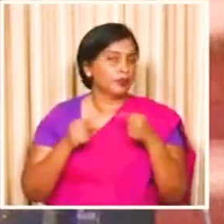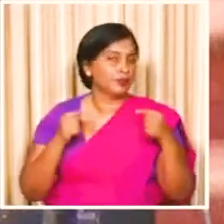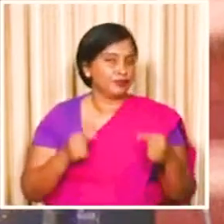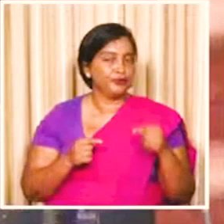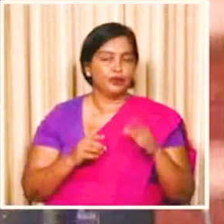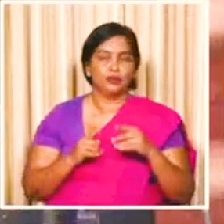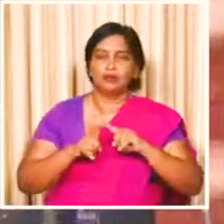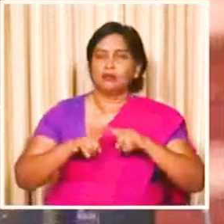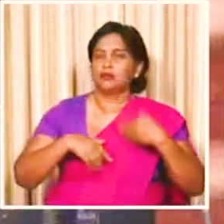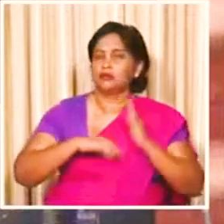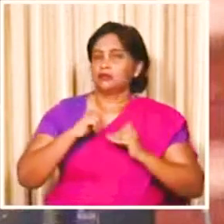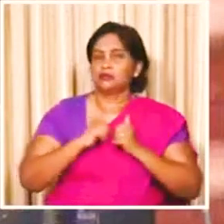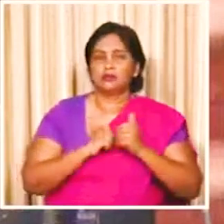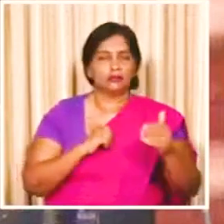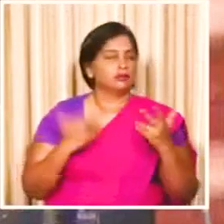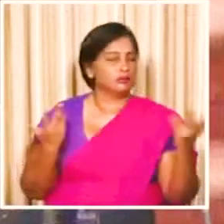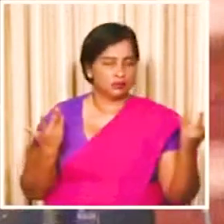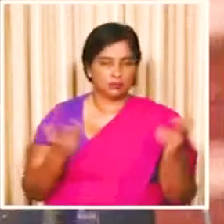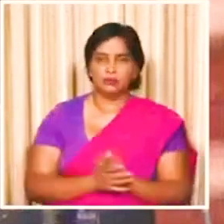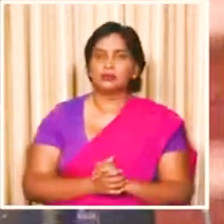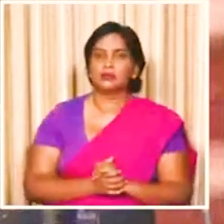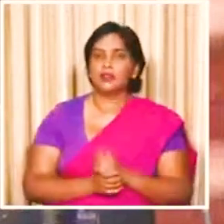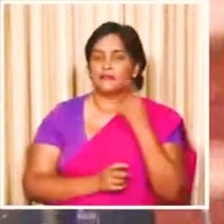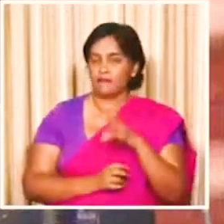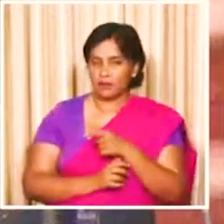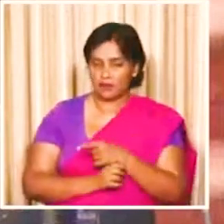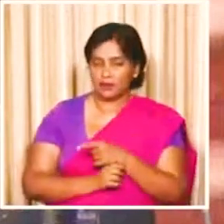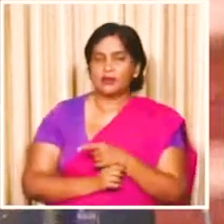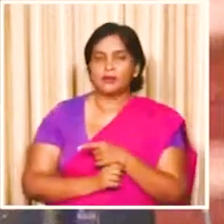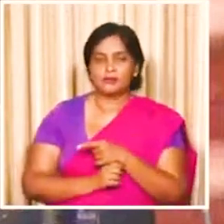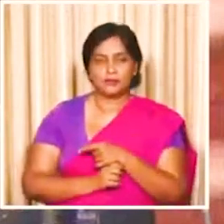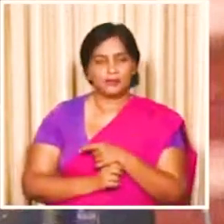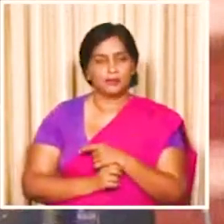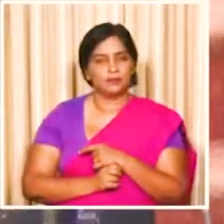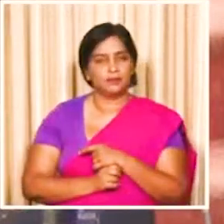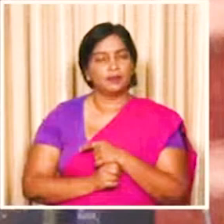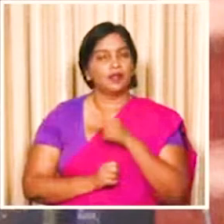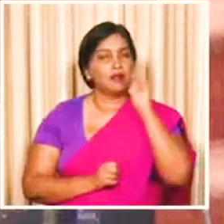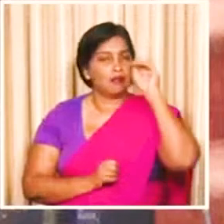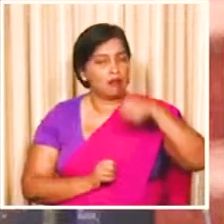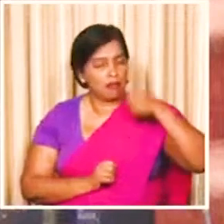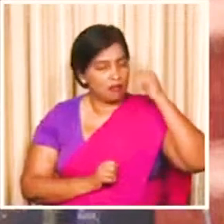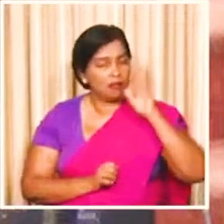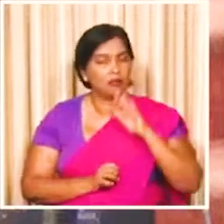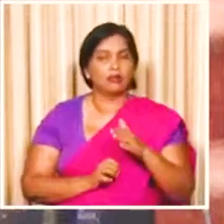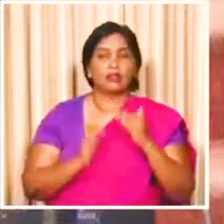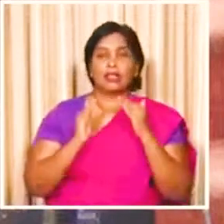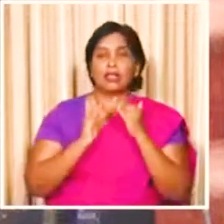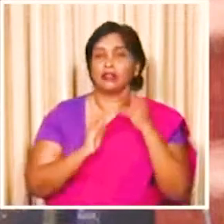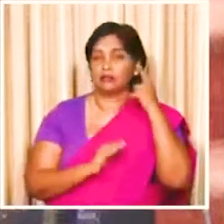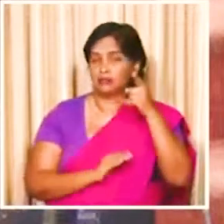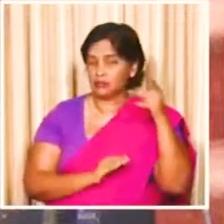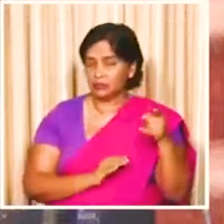மேற்கொள்ளப்படுவதில்லை. அவை யானை வீட்டுக்குள் சென்று அது தும்பிக்கையை உள்ளே விட்டு பொருட்களை களவாடுகிறது, ஆனால்